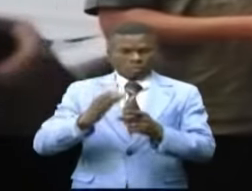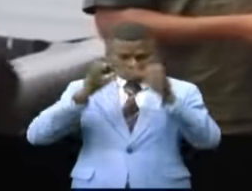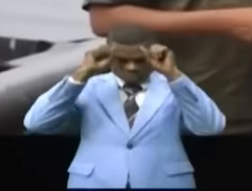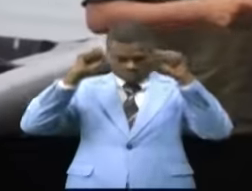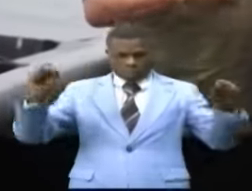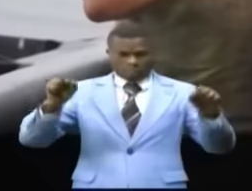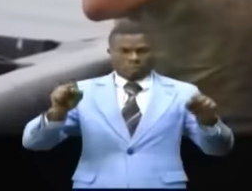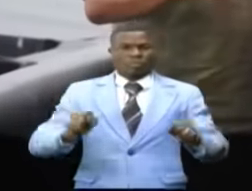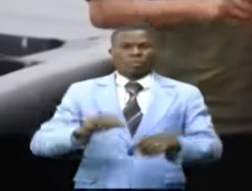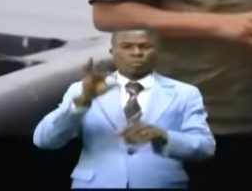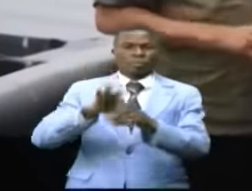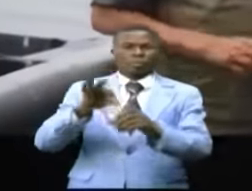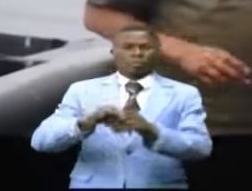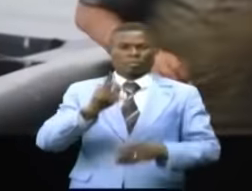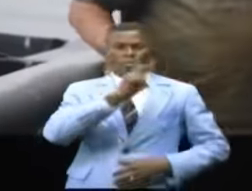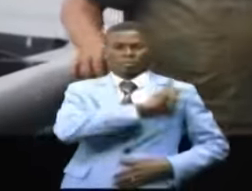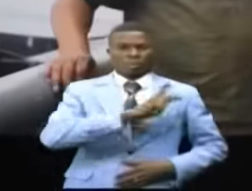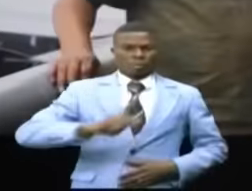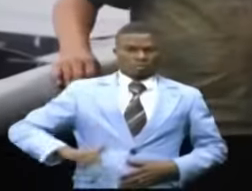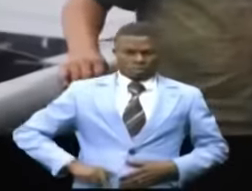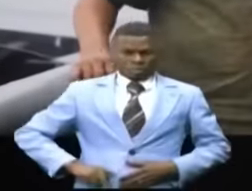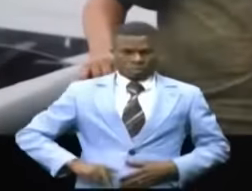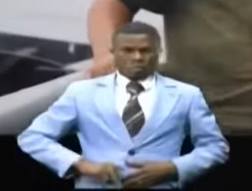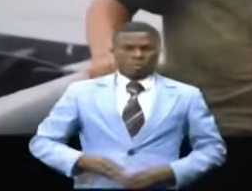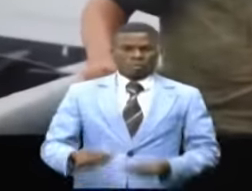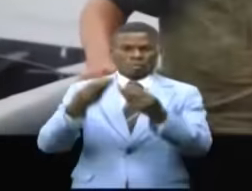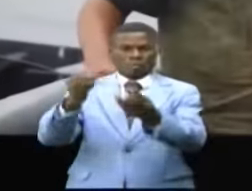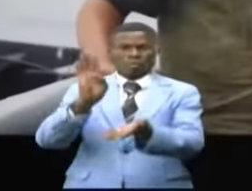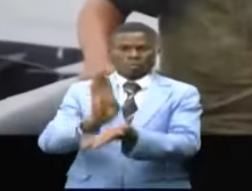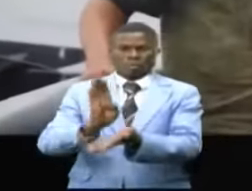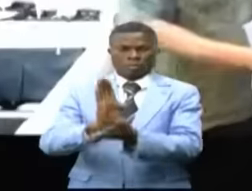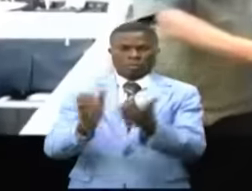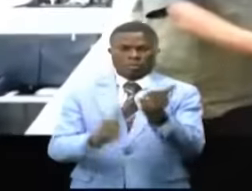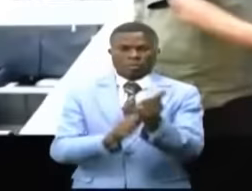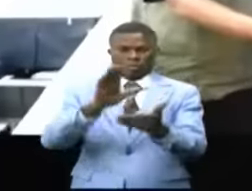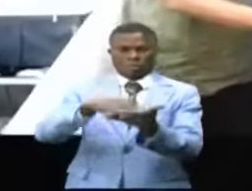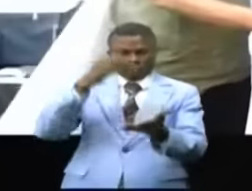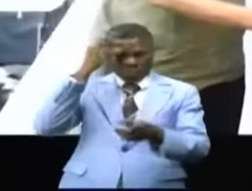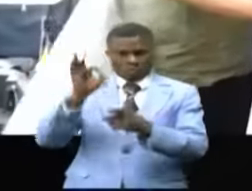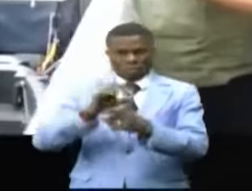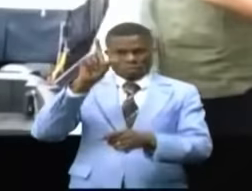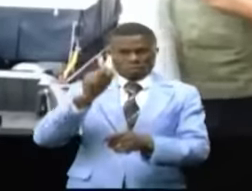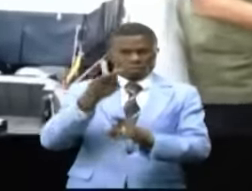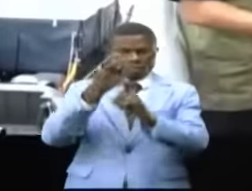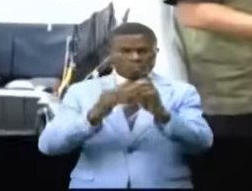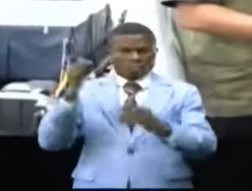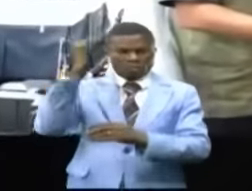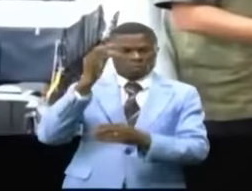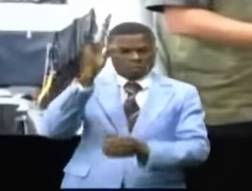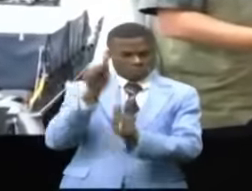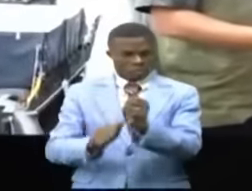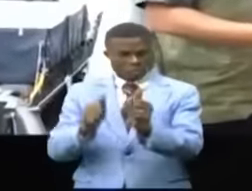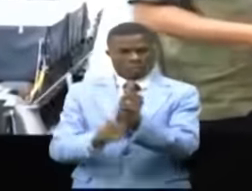centrale électorale qui a breveté ce qui était à la formation le 20 décembre, chaque électeur dans